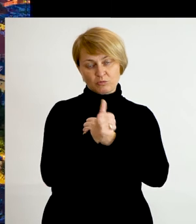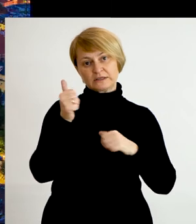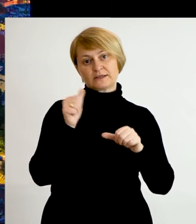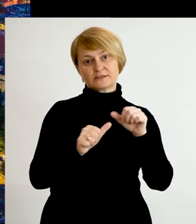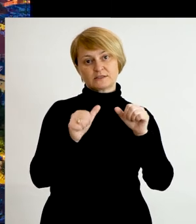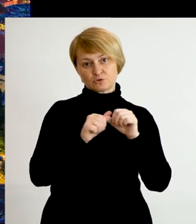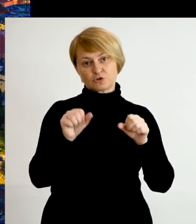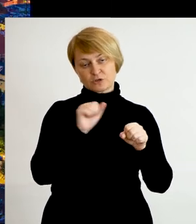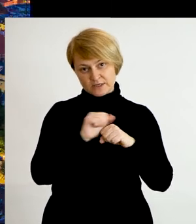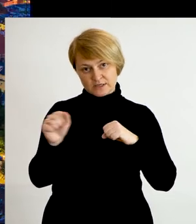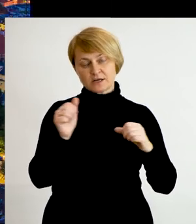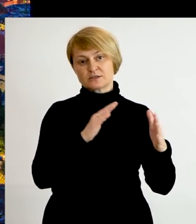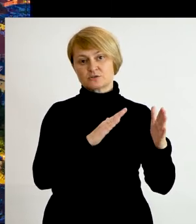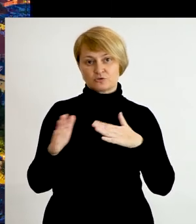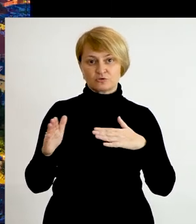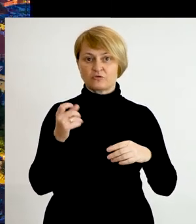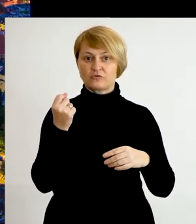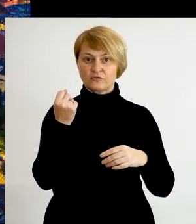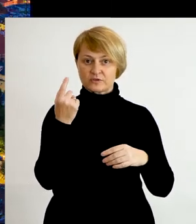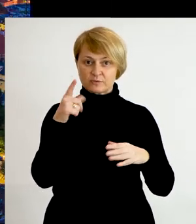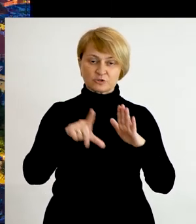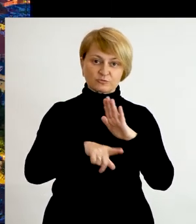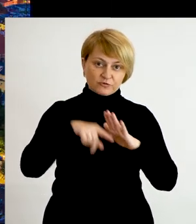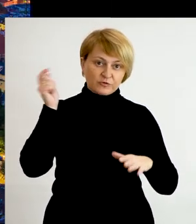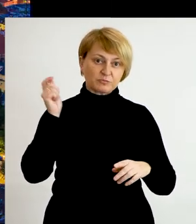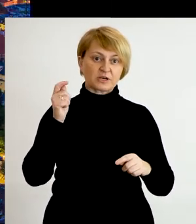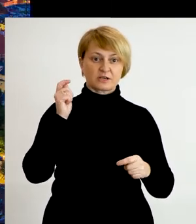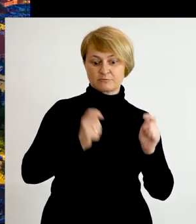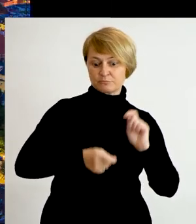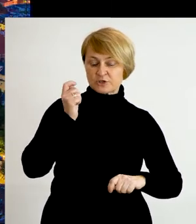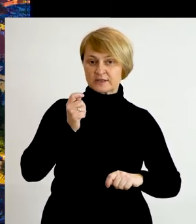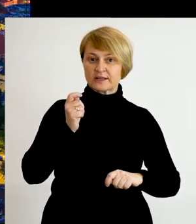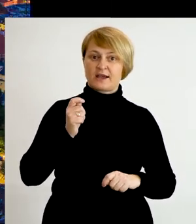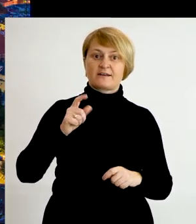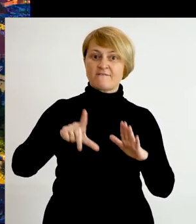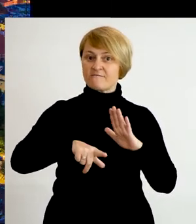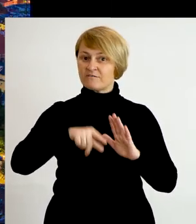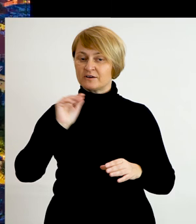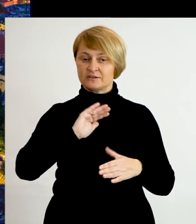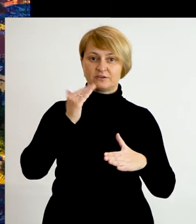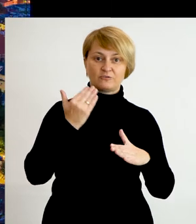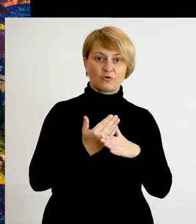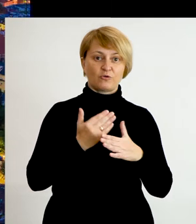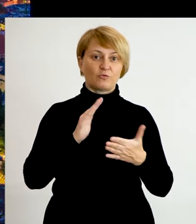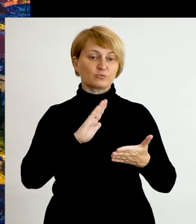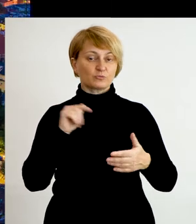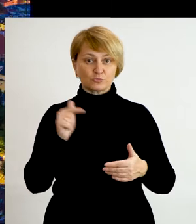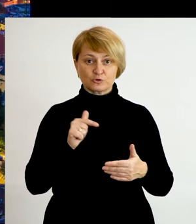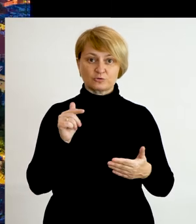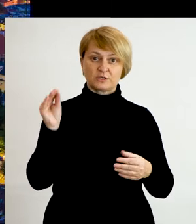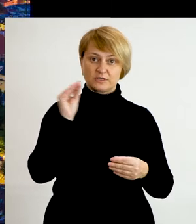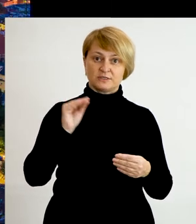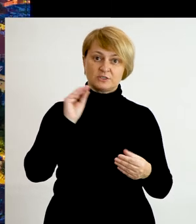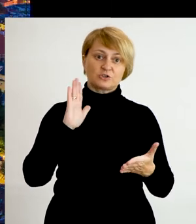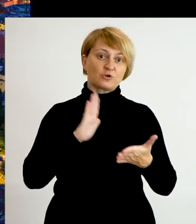Dokumentację tego przedszkola już mamy, za chwilkę będziemy wybierać przetargu wykonawcę, po to musimy